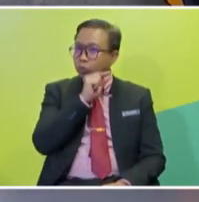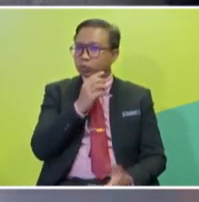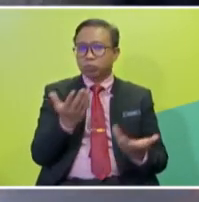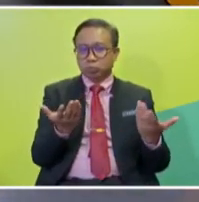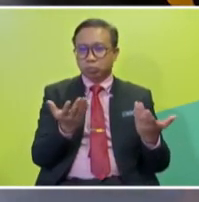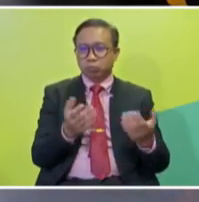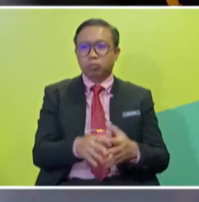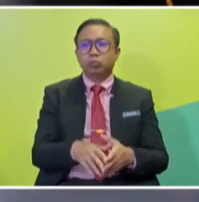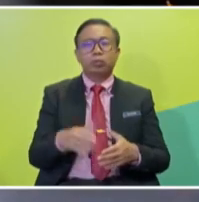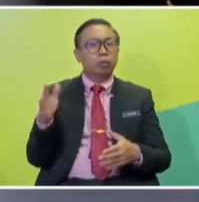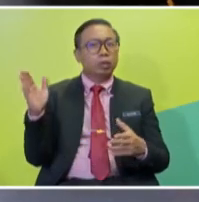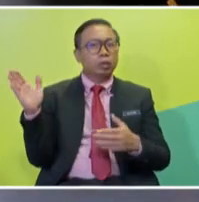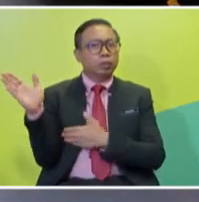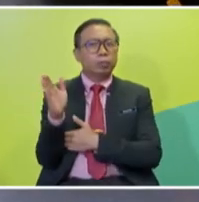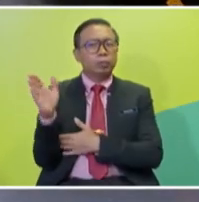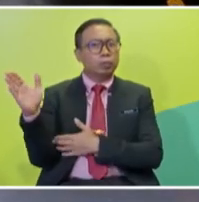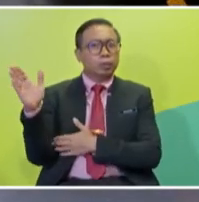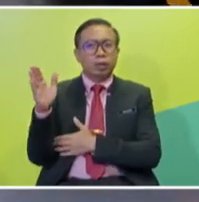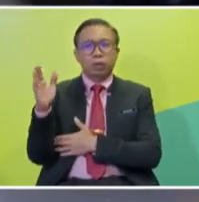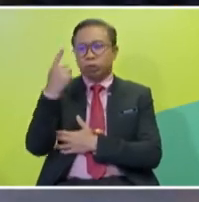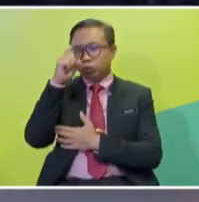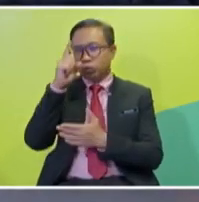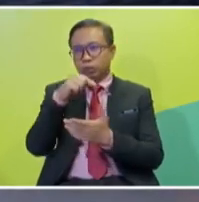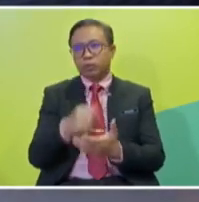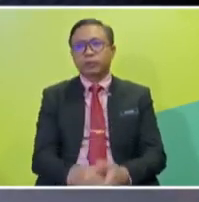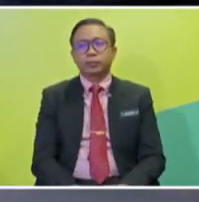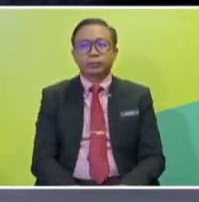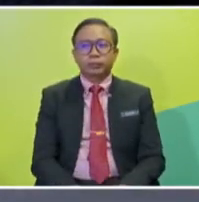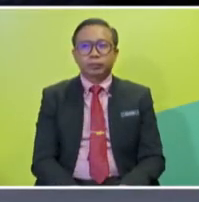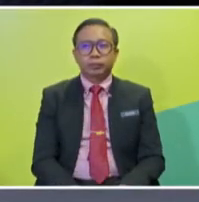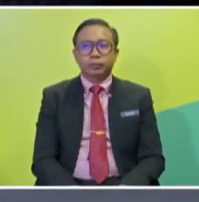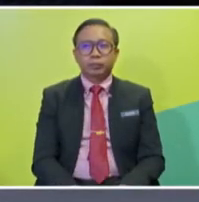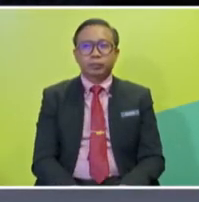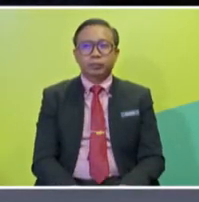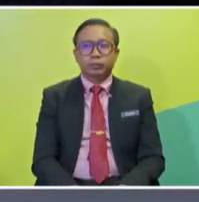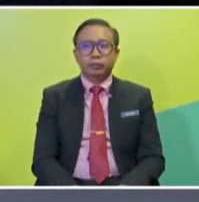bapak membantu cari makan rasanya kan Coba cari makan